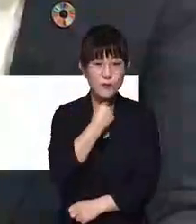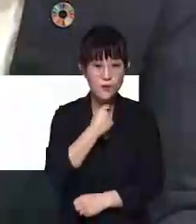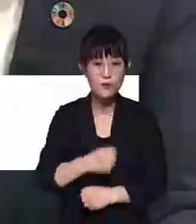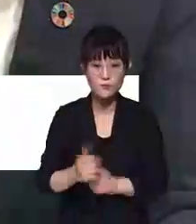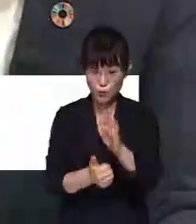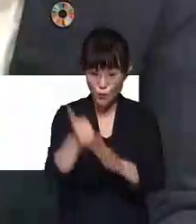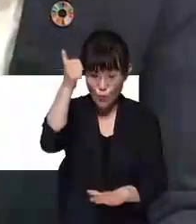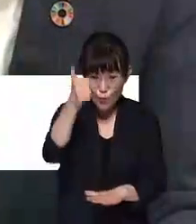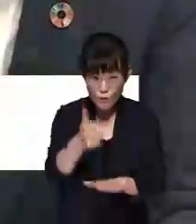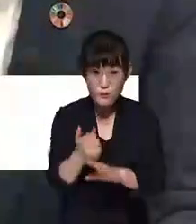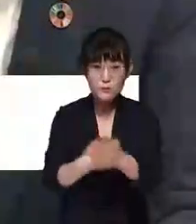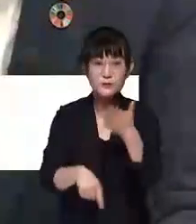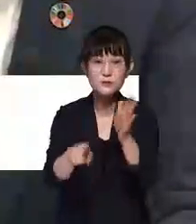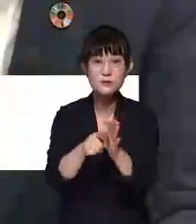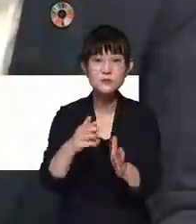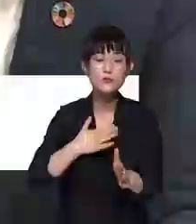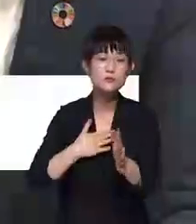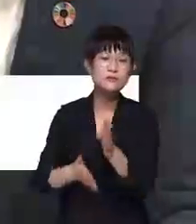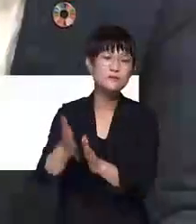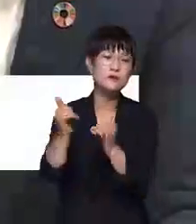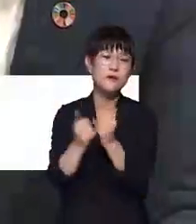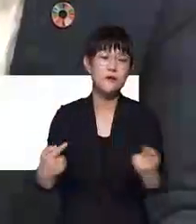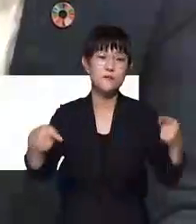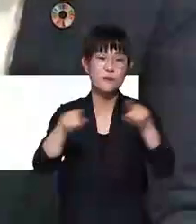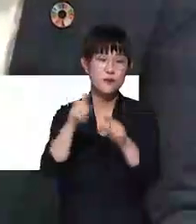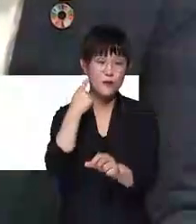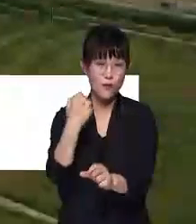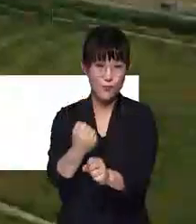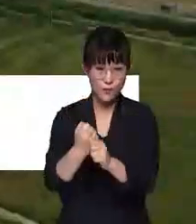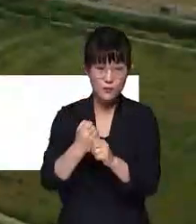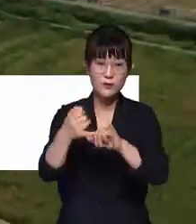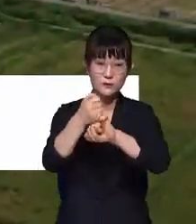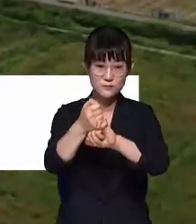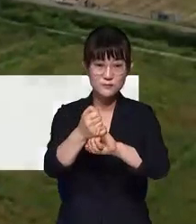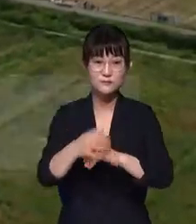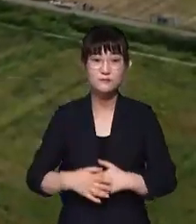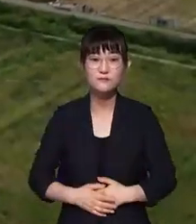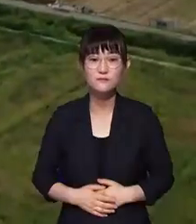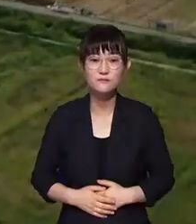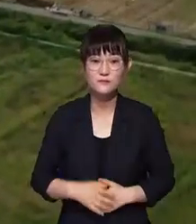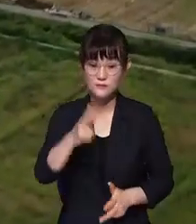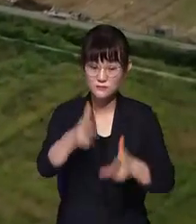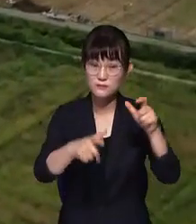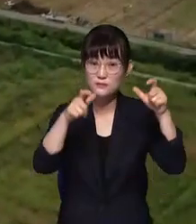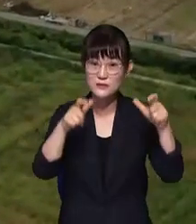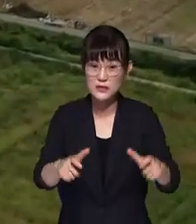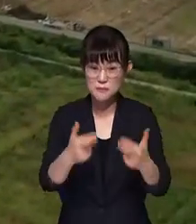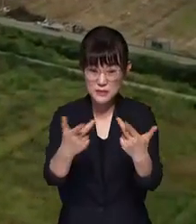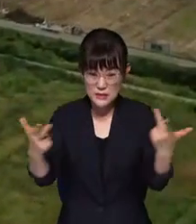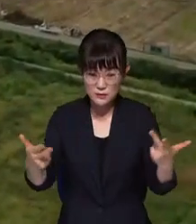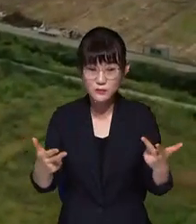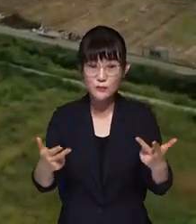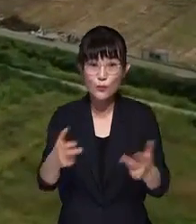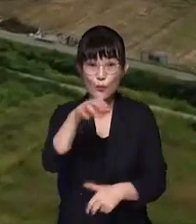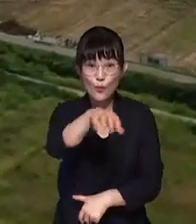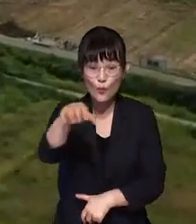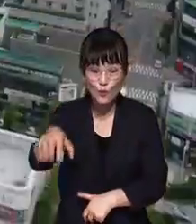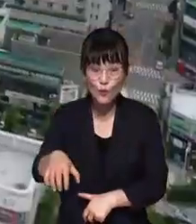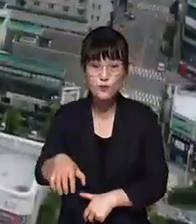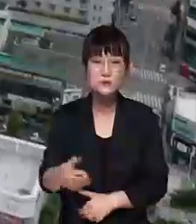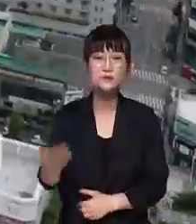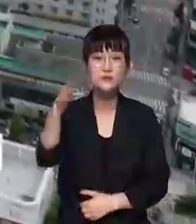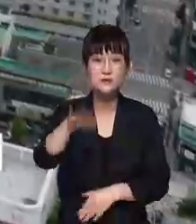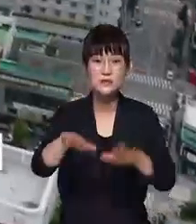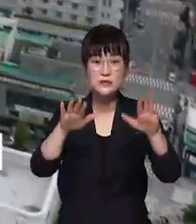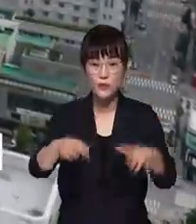길을 위해서 저도 시민들과 함께 연구하고 함께 뛰겠습니다 산업 단지와 빈땅 뿐이었던 첨단이